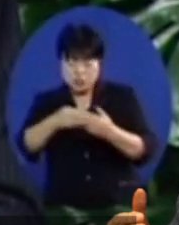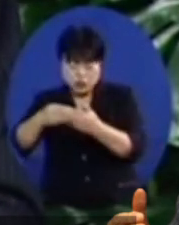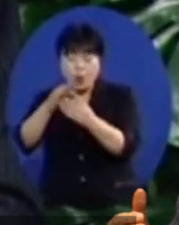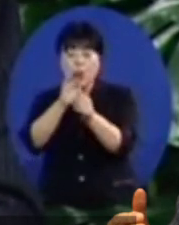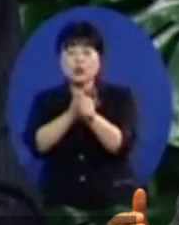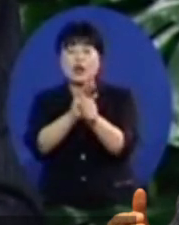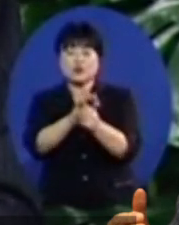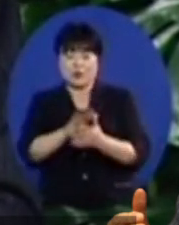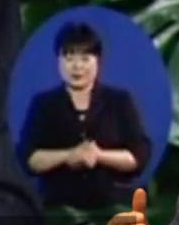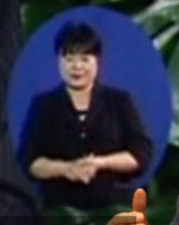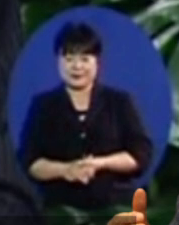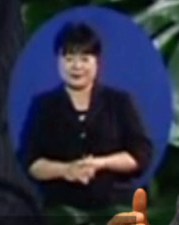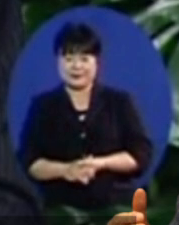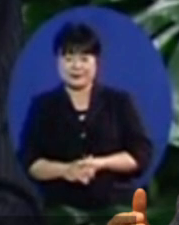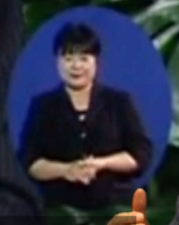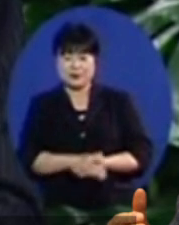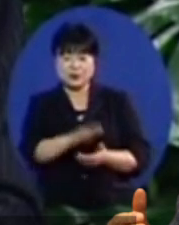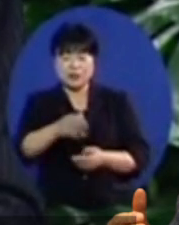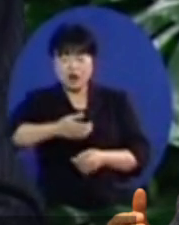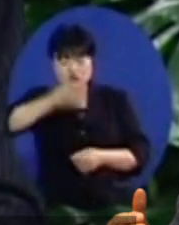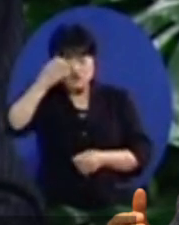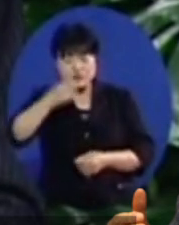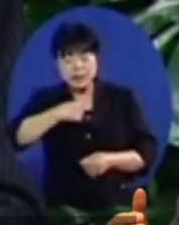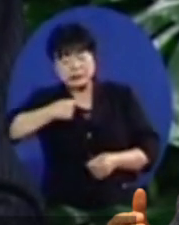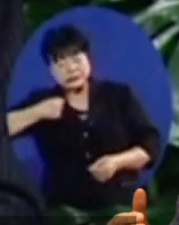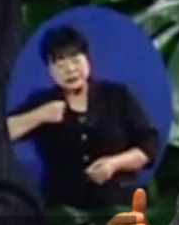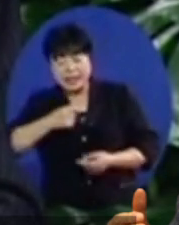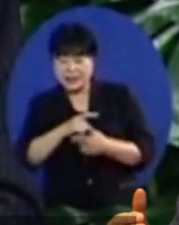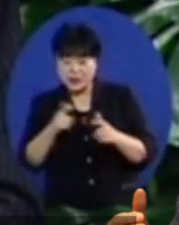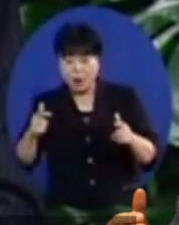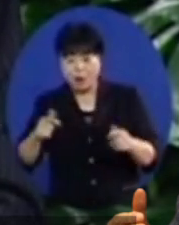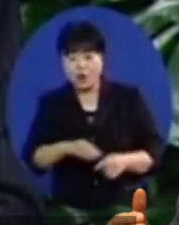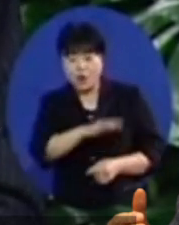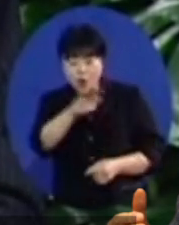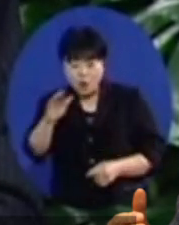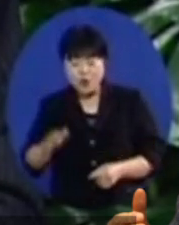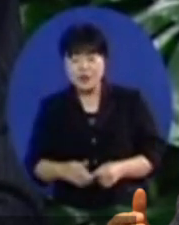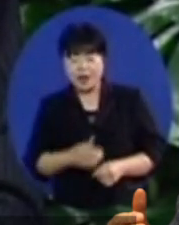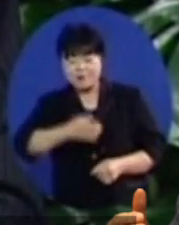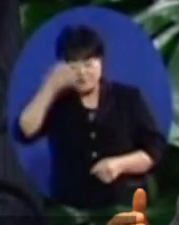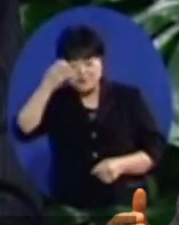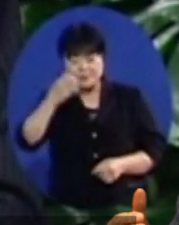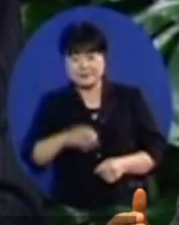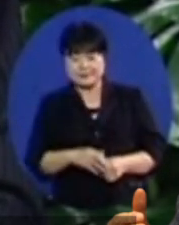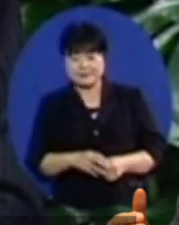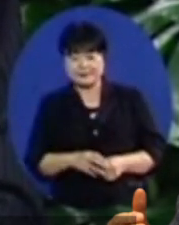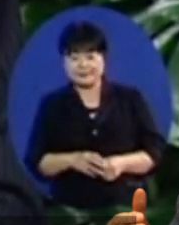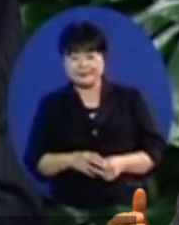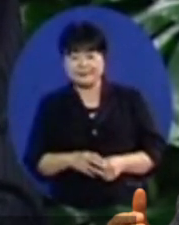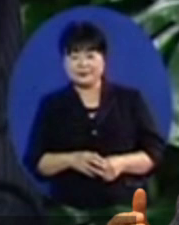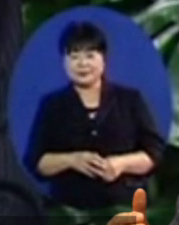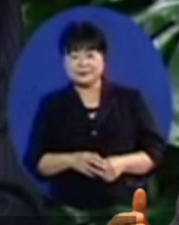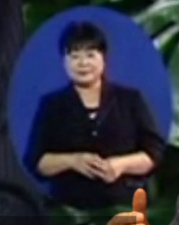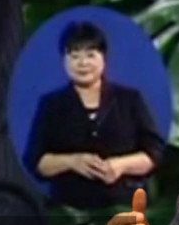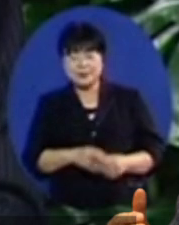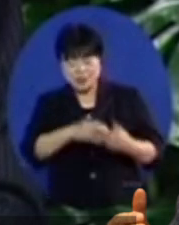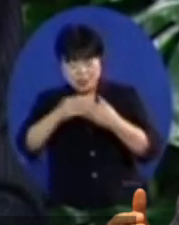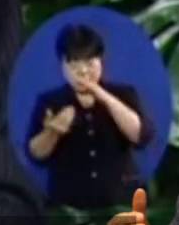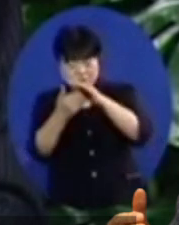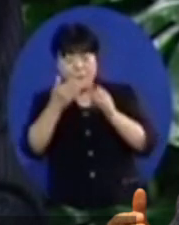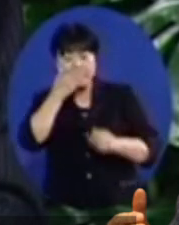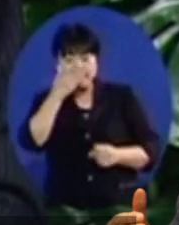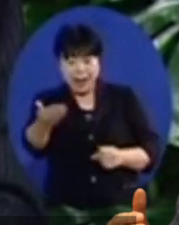것입니다. 우리가 꿈에게 끌려가든지 꿈이 우리에게 다가오든지 꿈이 있으면